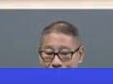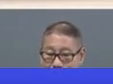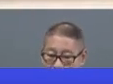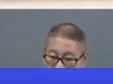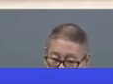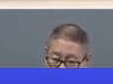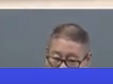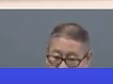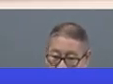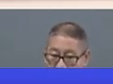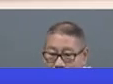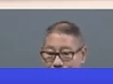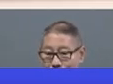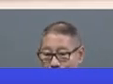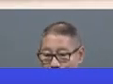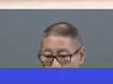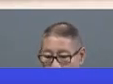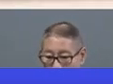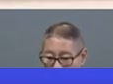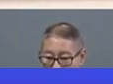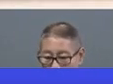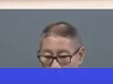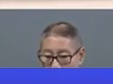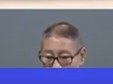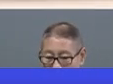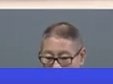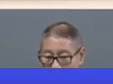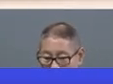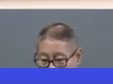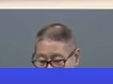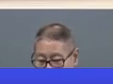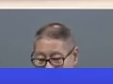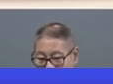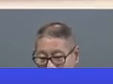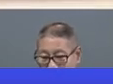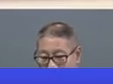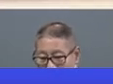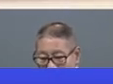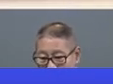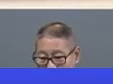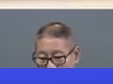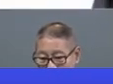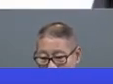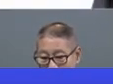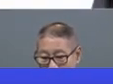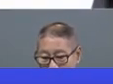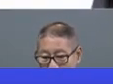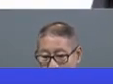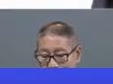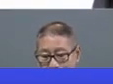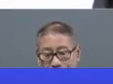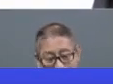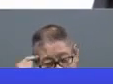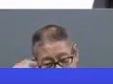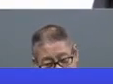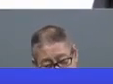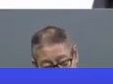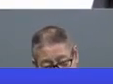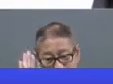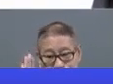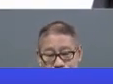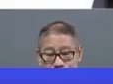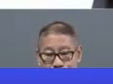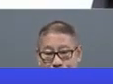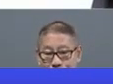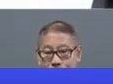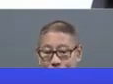มีสิทธิ์นะคะแต่คราวนี้ก็อย่างที่บอกว่าหลายคนก็จะใช้สิทธิ์ในการเข้าไปเ่อลงทะเบียนก่อนเพื่อจะให้เข้าสู่กระบวนการตรวจสอบคุณสมบัติ